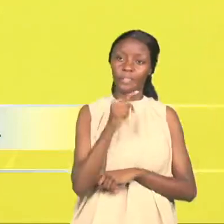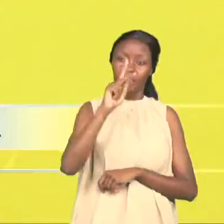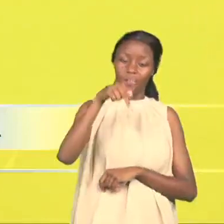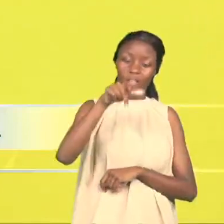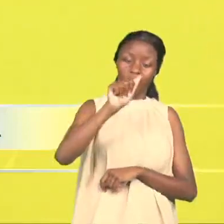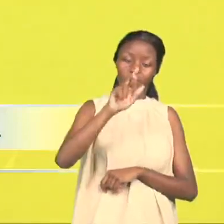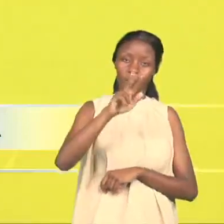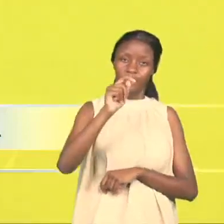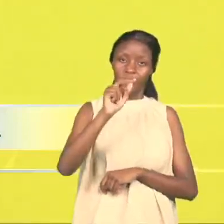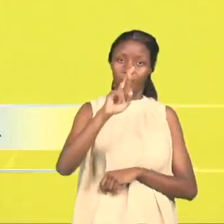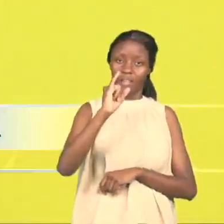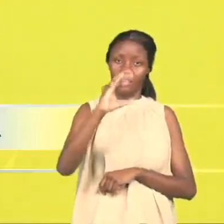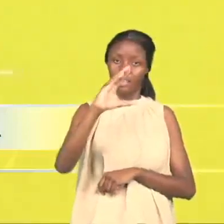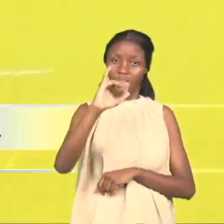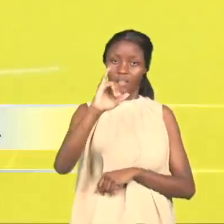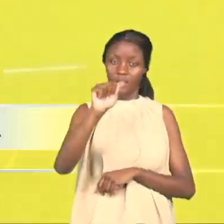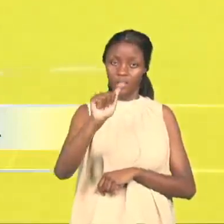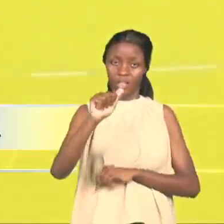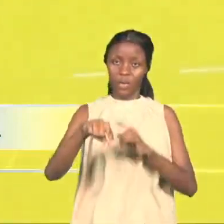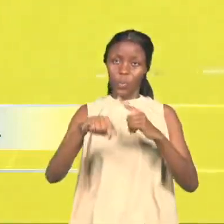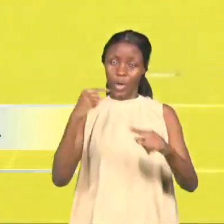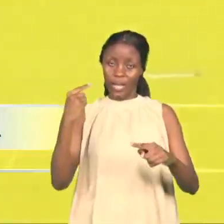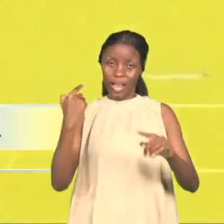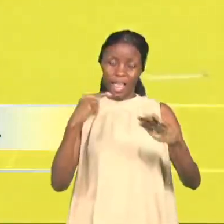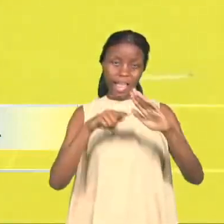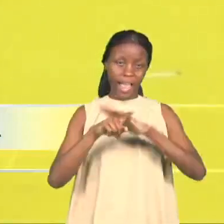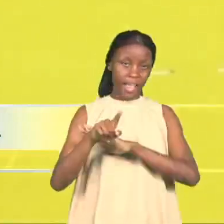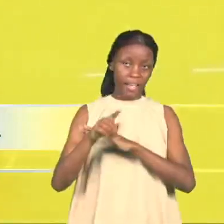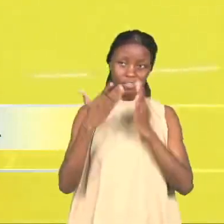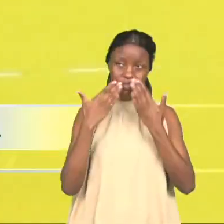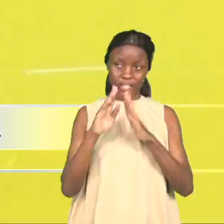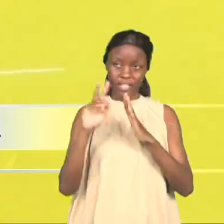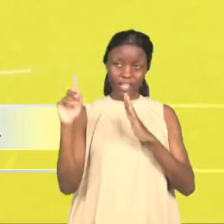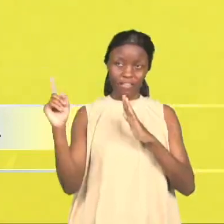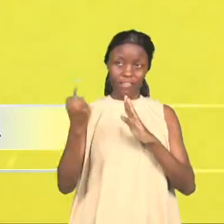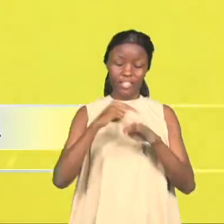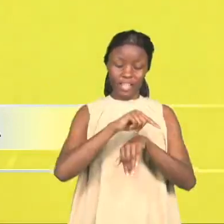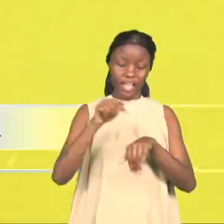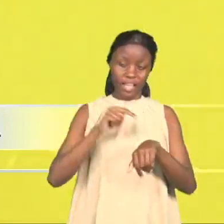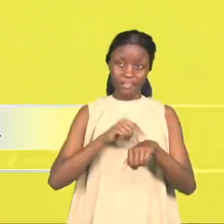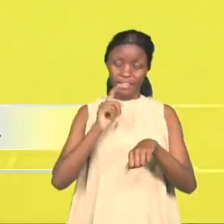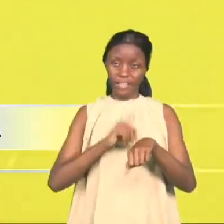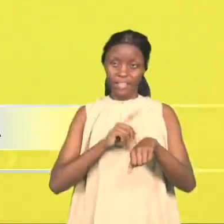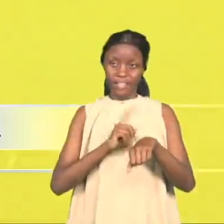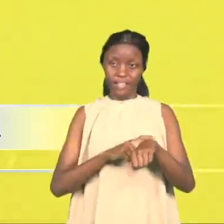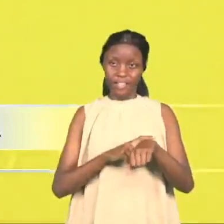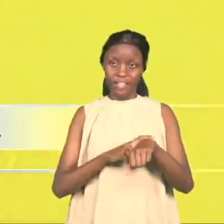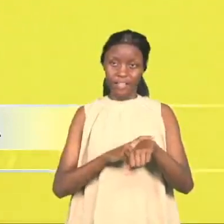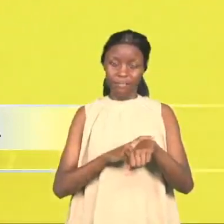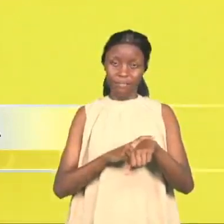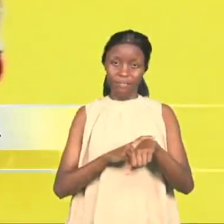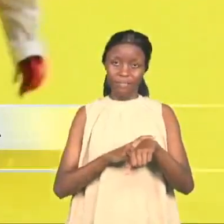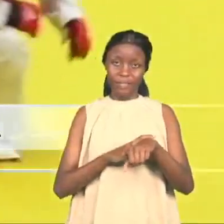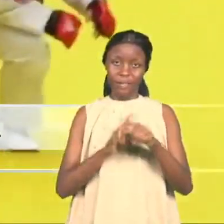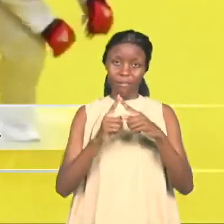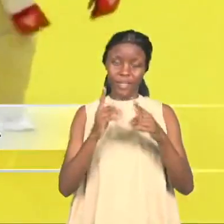Patricia Mbago, ambaye alipita ama alipenyeza awamu ya kwanza baada ya mpinzani wake kutofika katika ukumbi, lakini katika